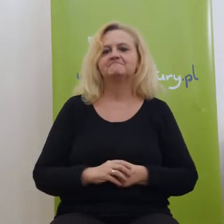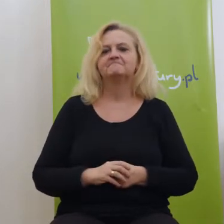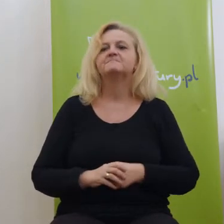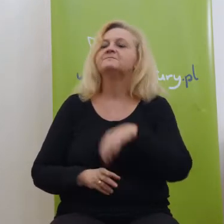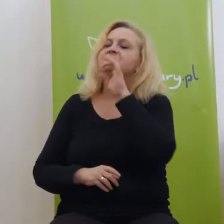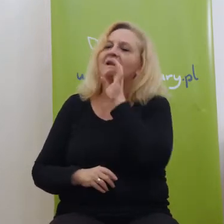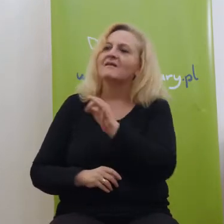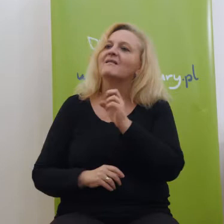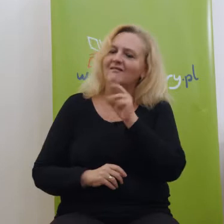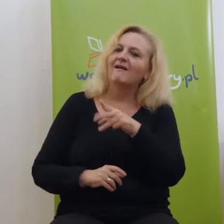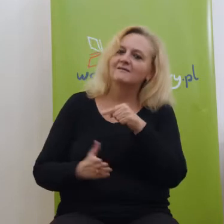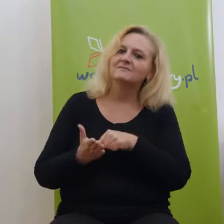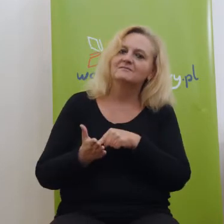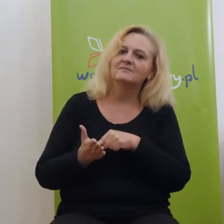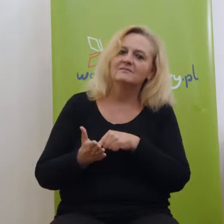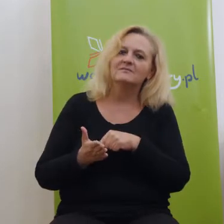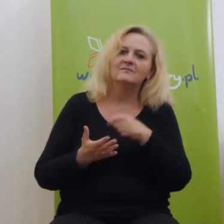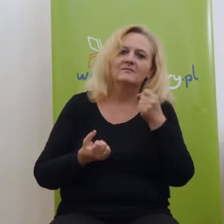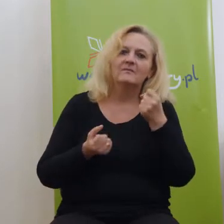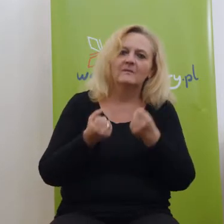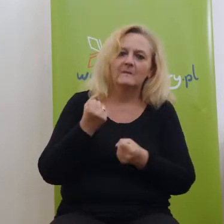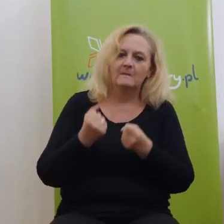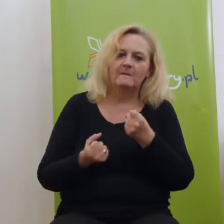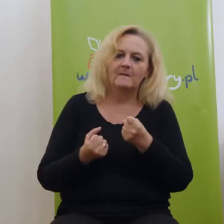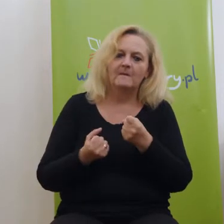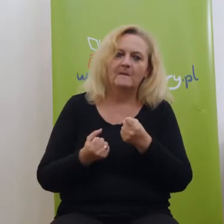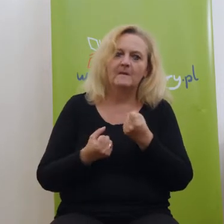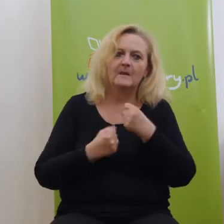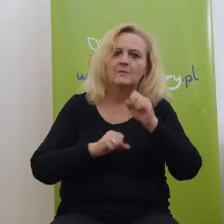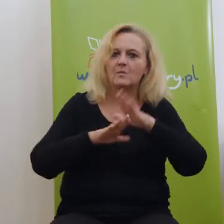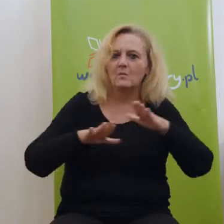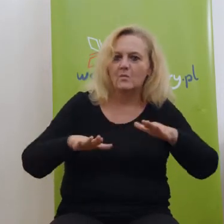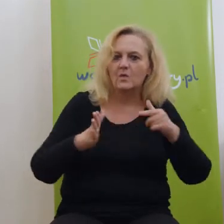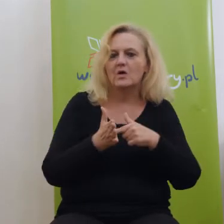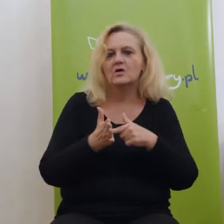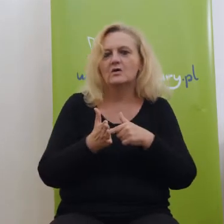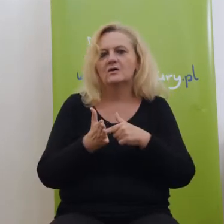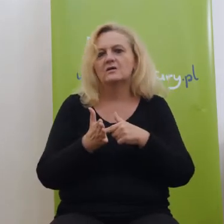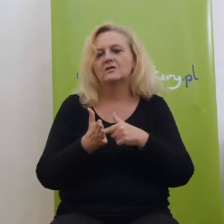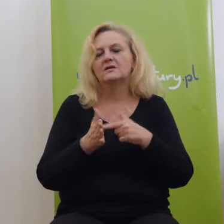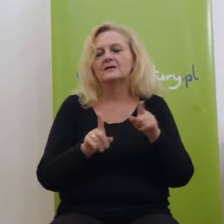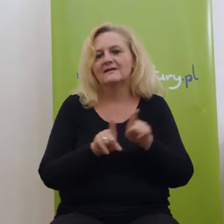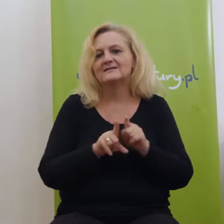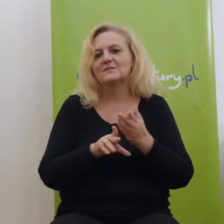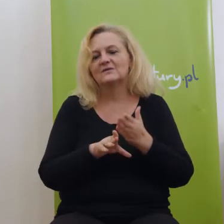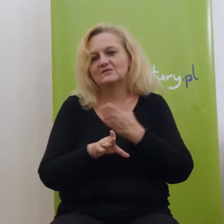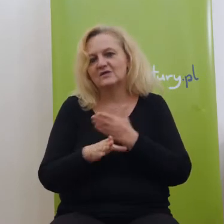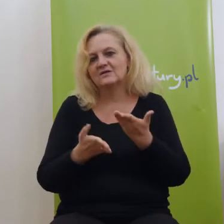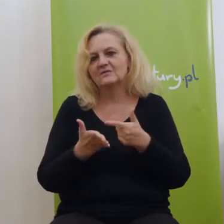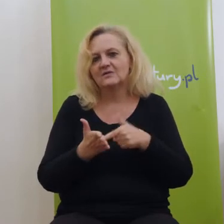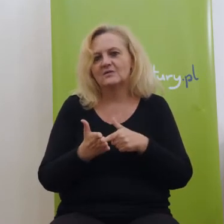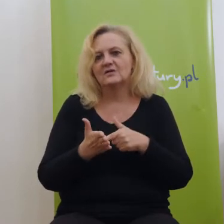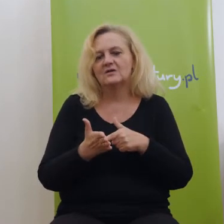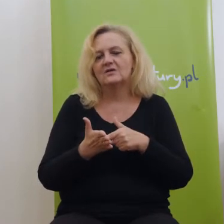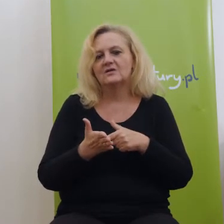No tak, rzeczywiście trudno wyznaleźć bohaterów dziecięcych w twoich książkach wcześniejszych, którym